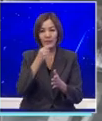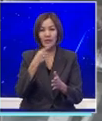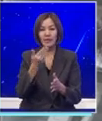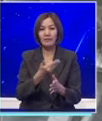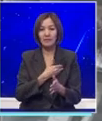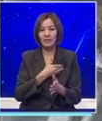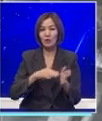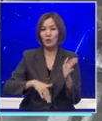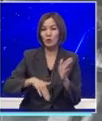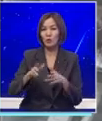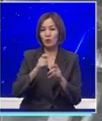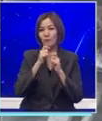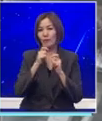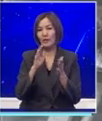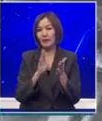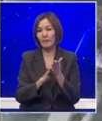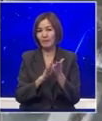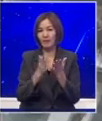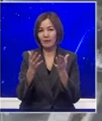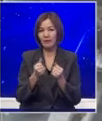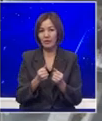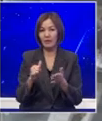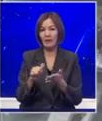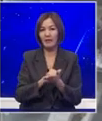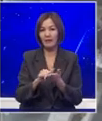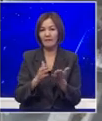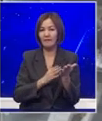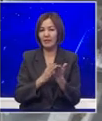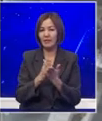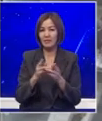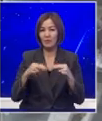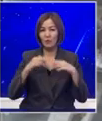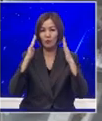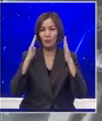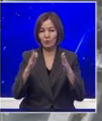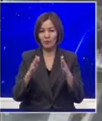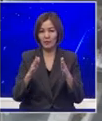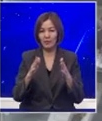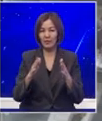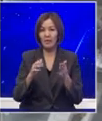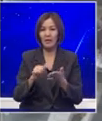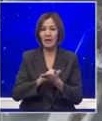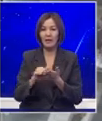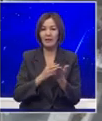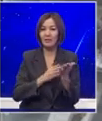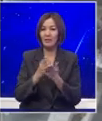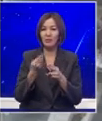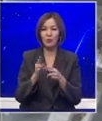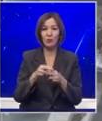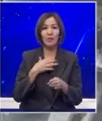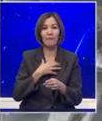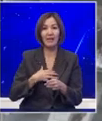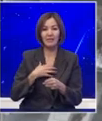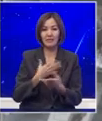үздік марапат беріп жатқанына, архив саласына көңіл бөліп жатқанына, негізі архив саласы өте маңызды сала деп